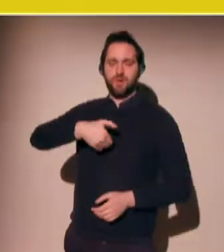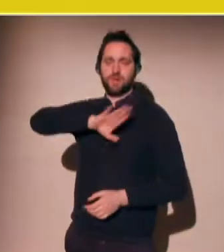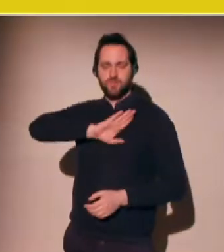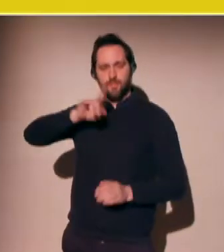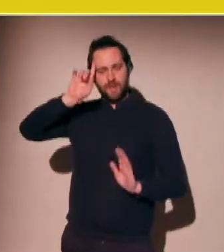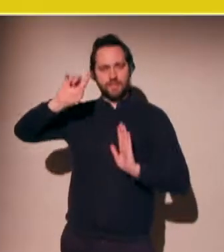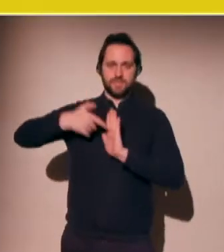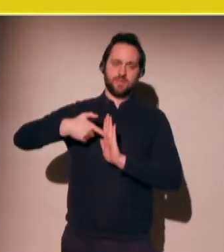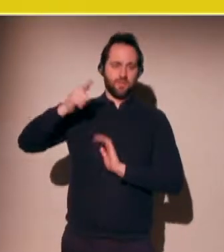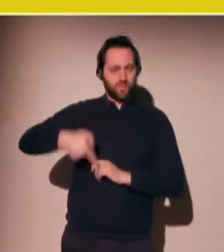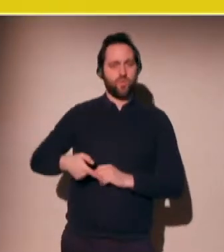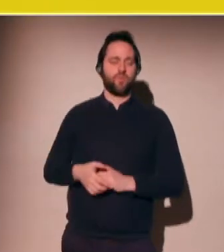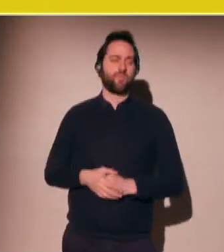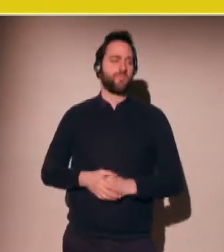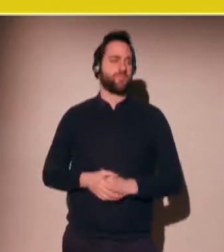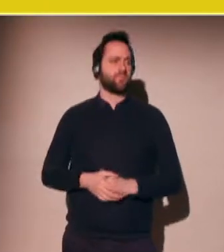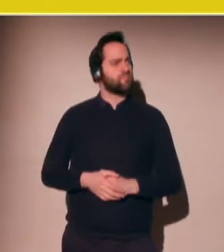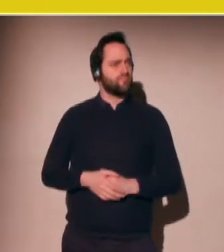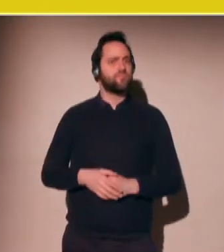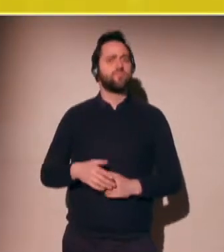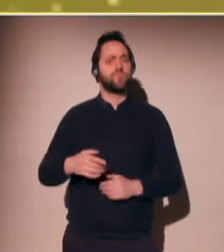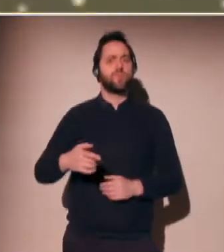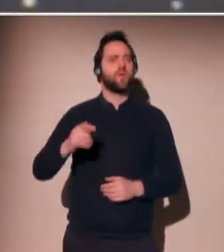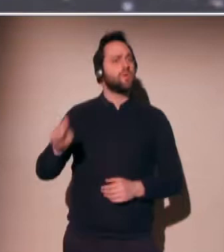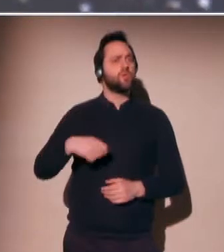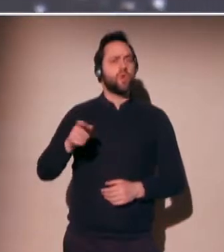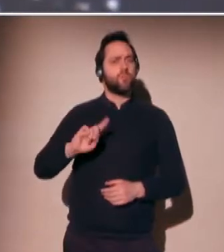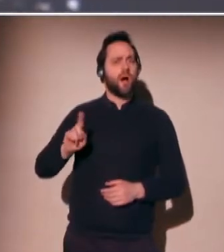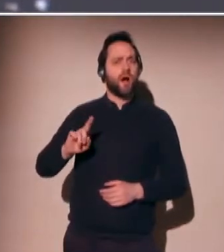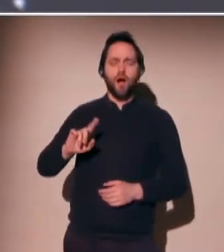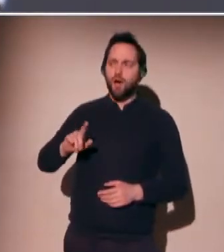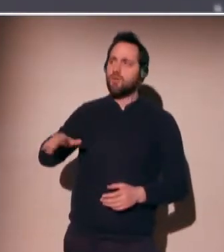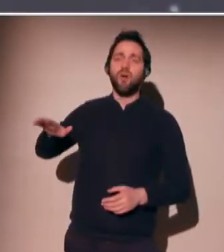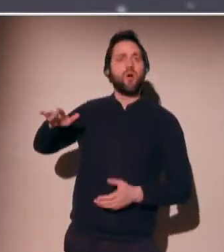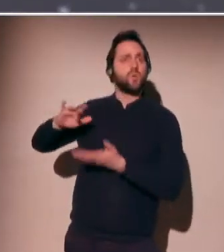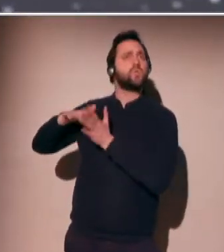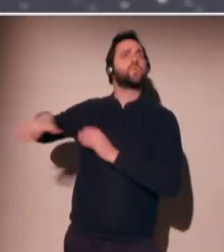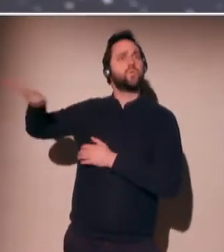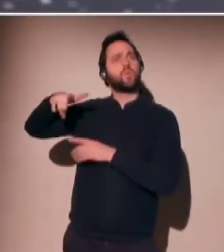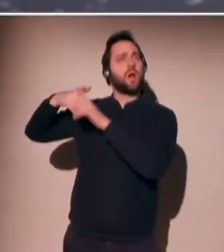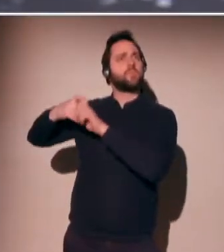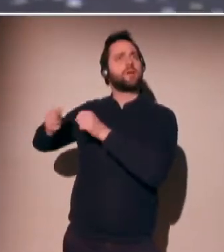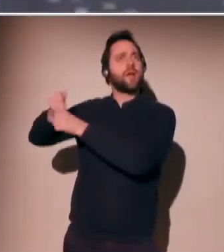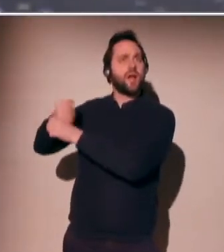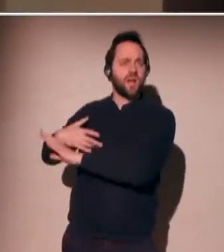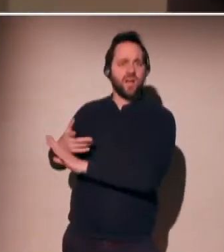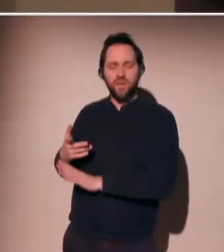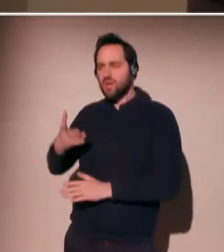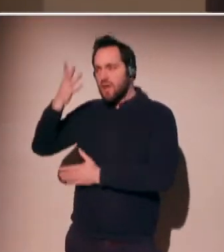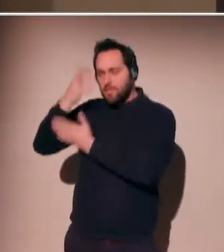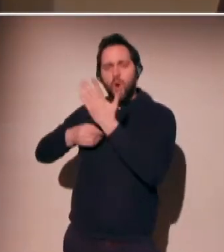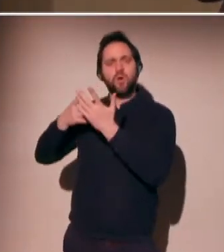qu'il y a beaucoup de personnes parfaitement éthiques qui travaillent au sein des entreprises où le modèle commercial